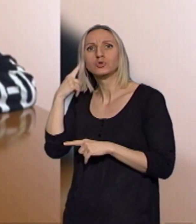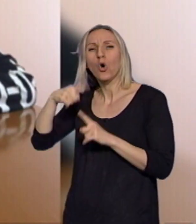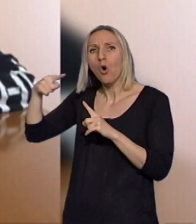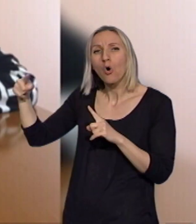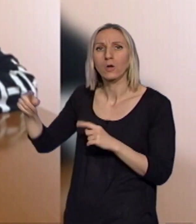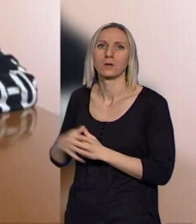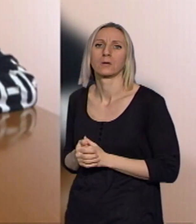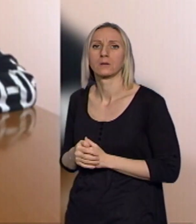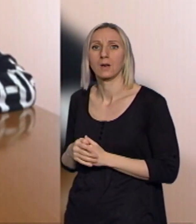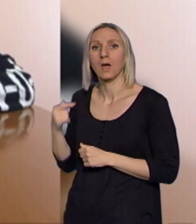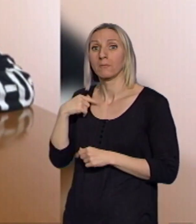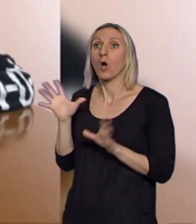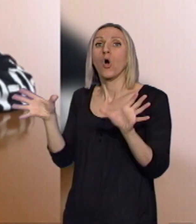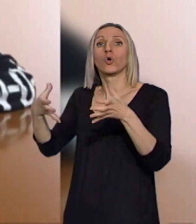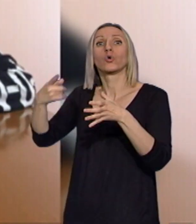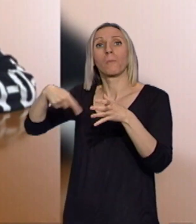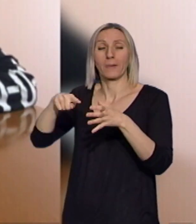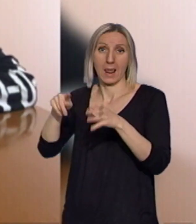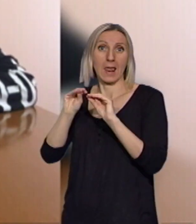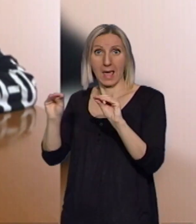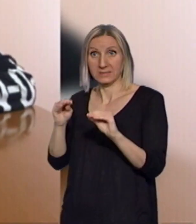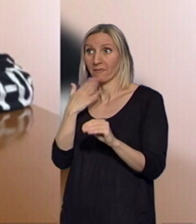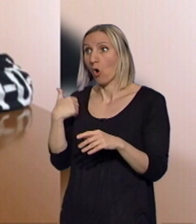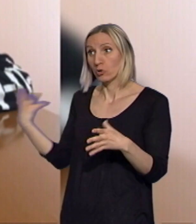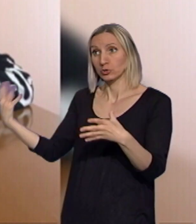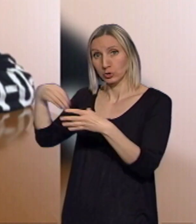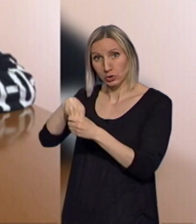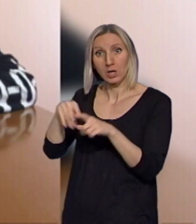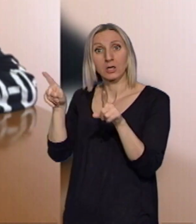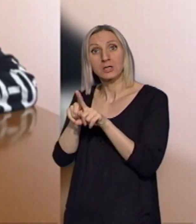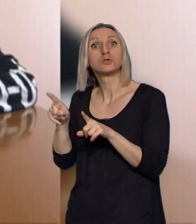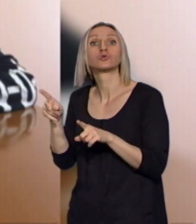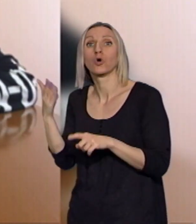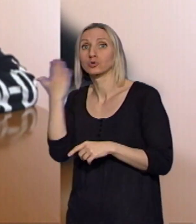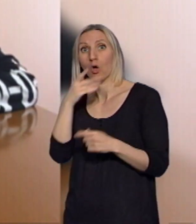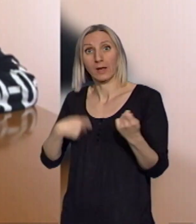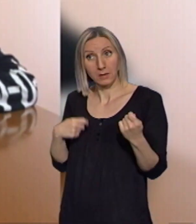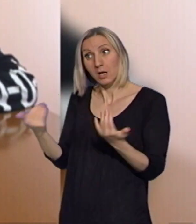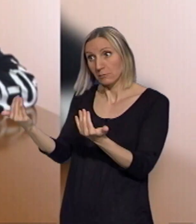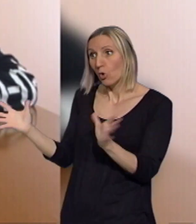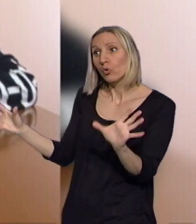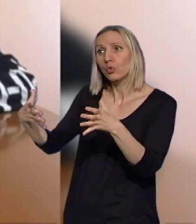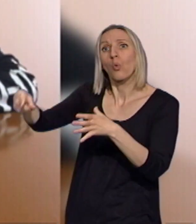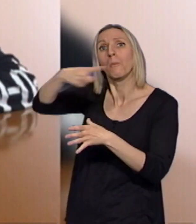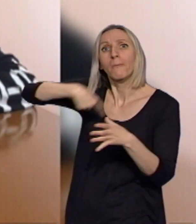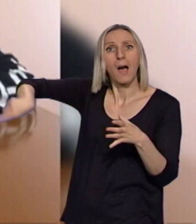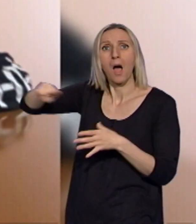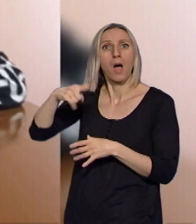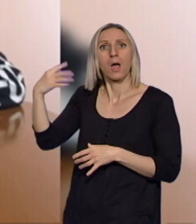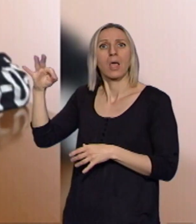da se priključi grupnoj nastavi, što je ona, ali smo i mi u školi gitare Čupavka sa velikom radošću